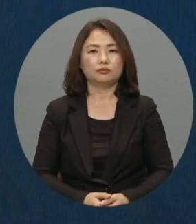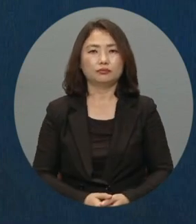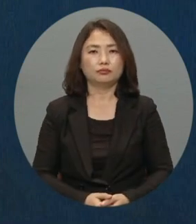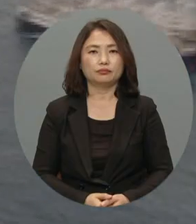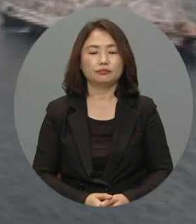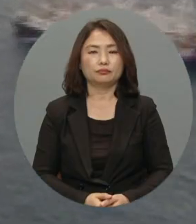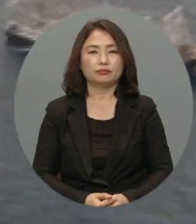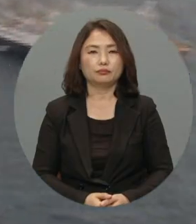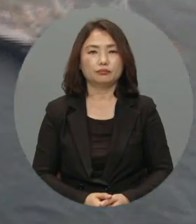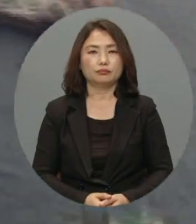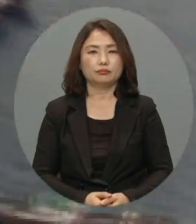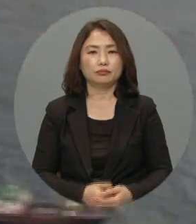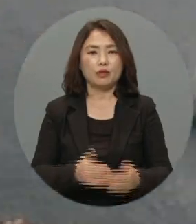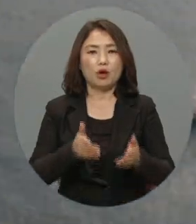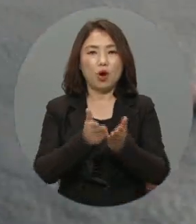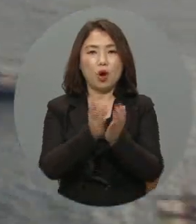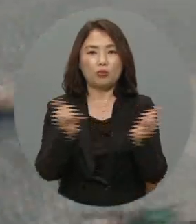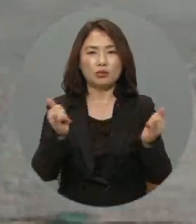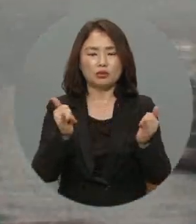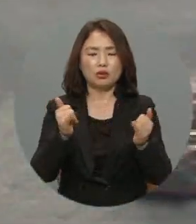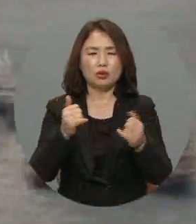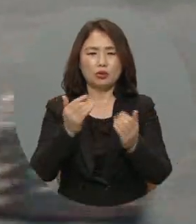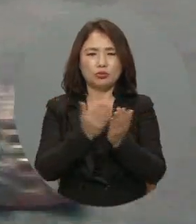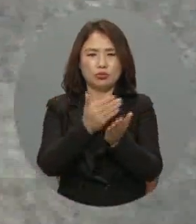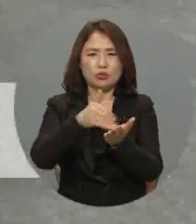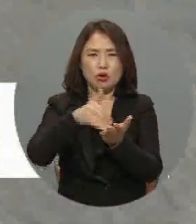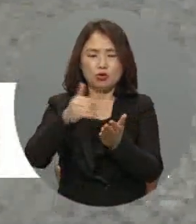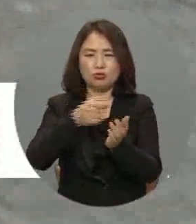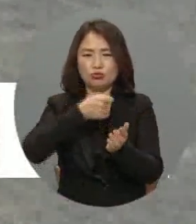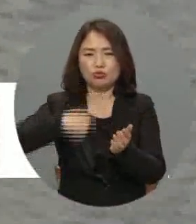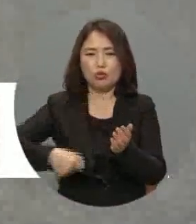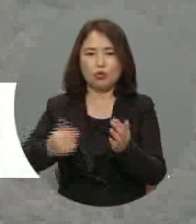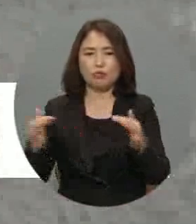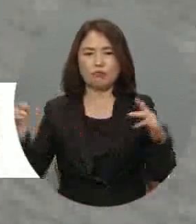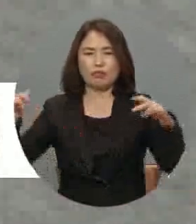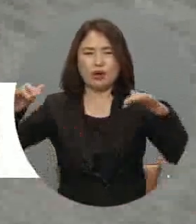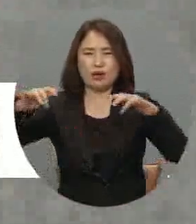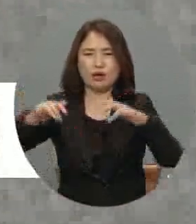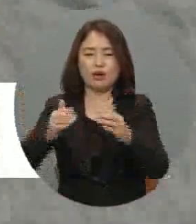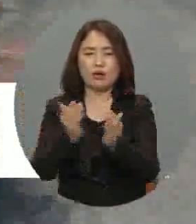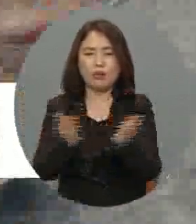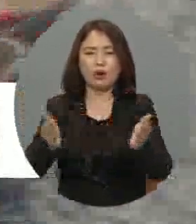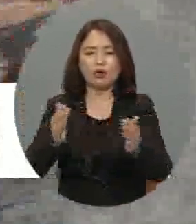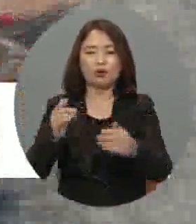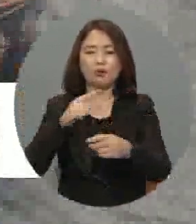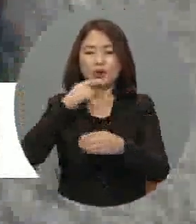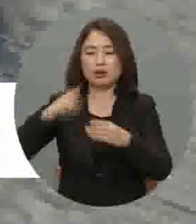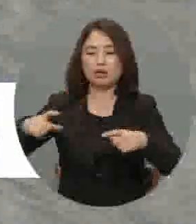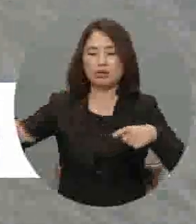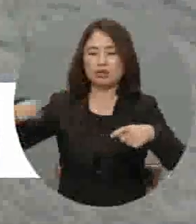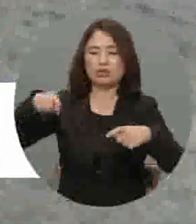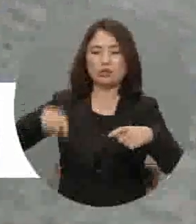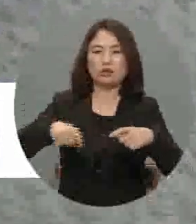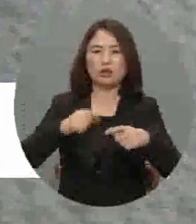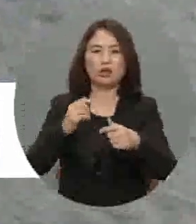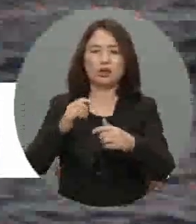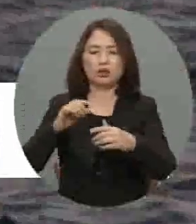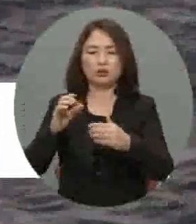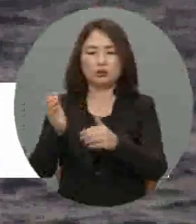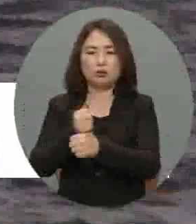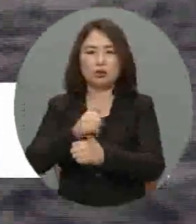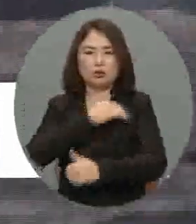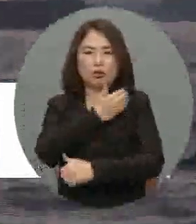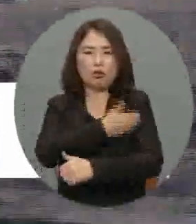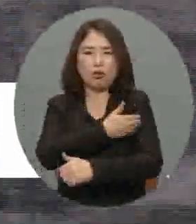있습니다. 어민들은 수천여 척의 중국 어선이 북한 수역의 조업권을 얻어 우리 해역으로 몰려와